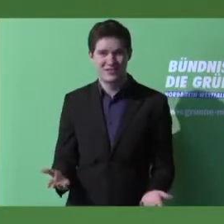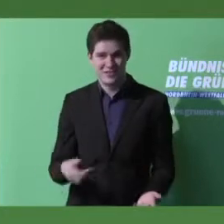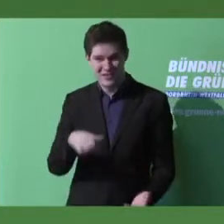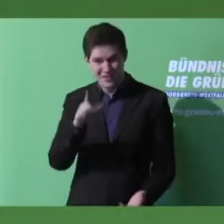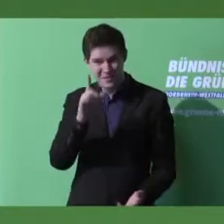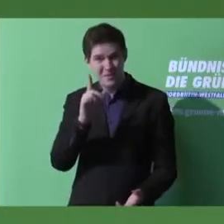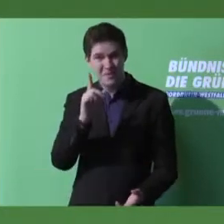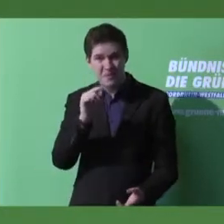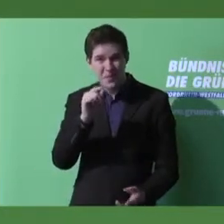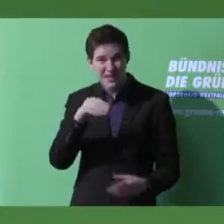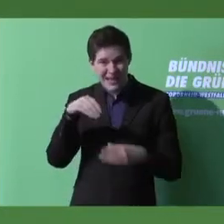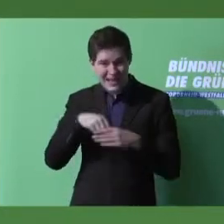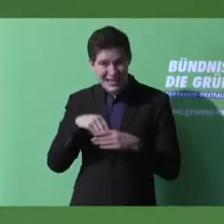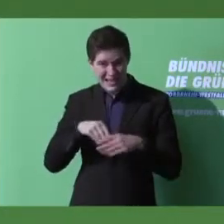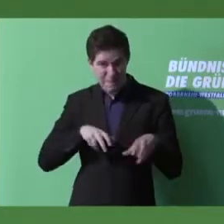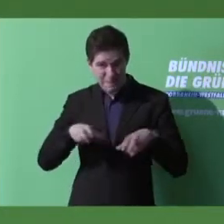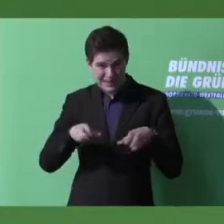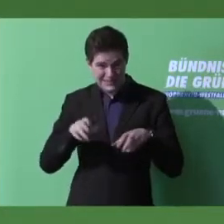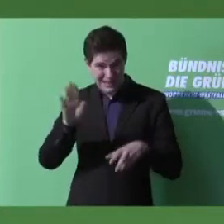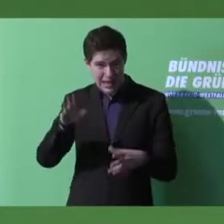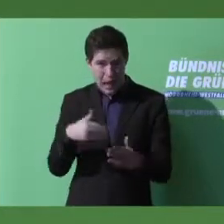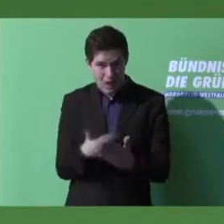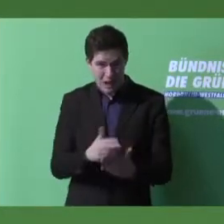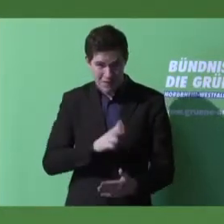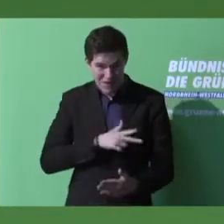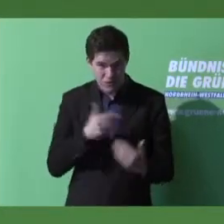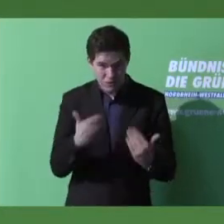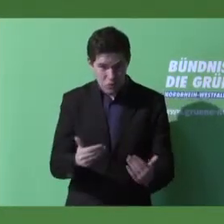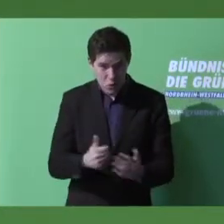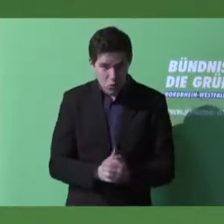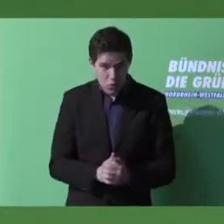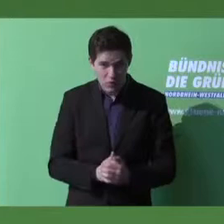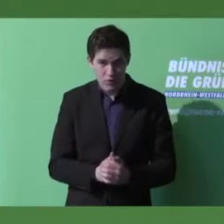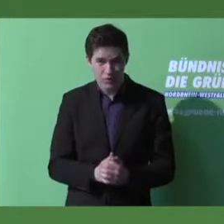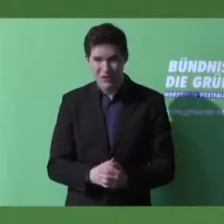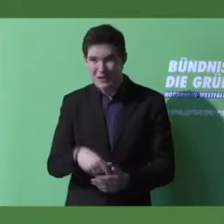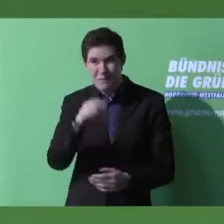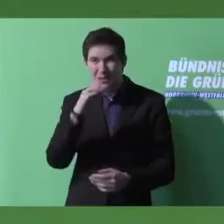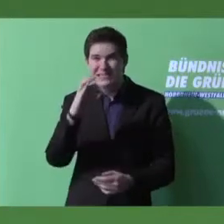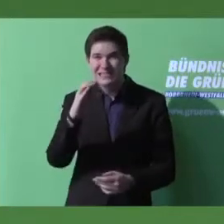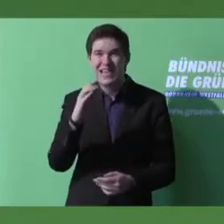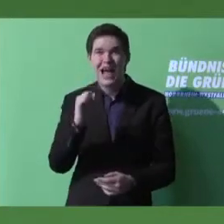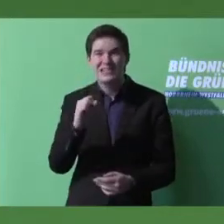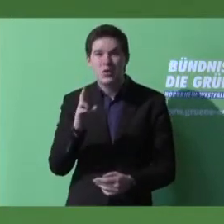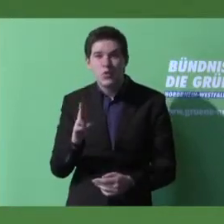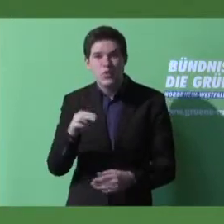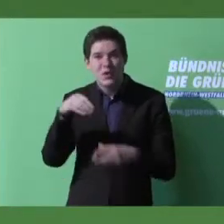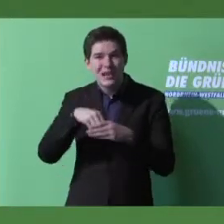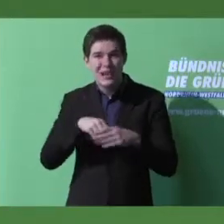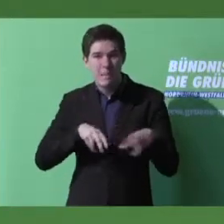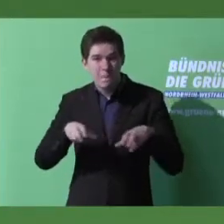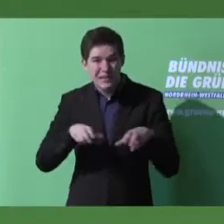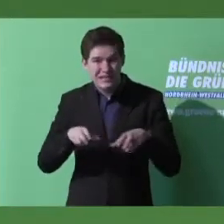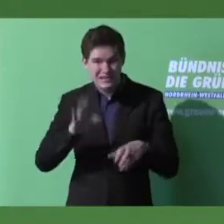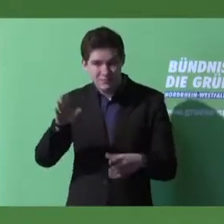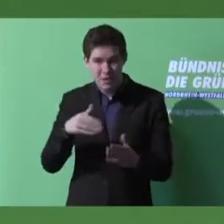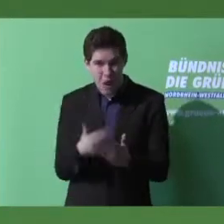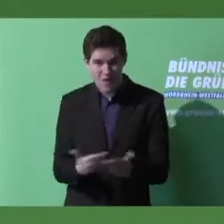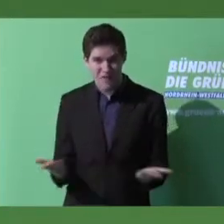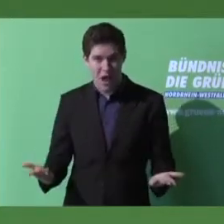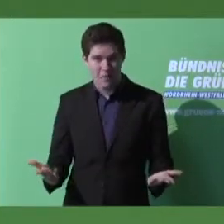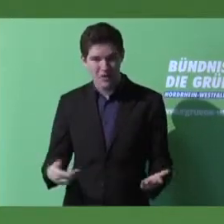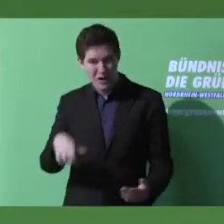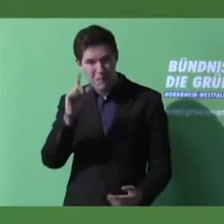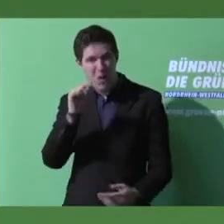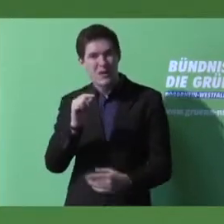Aufgabe eines Innenministers, es ist auch nicht Aufgabe eines CSU-Innenministers, die Ressentiments